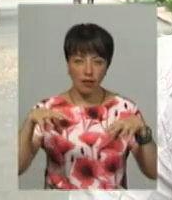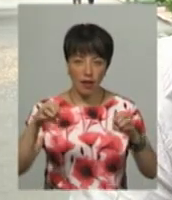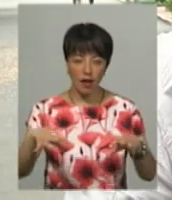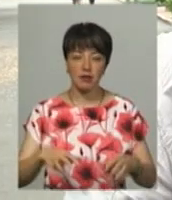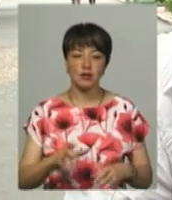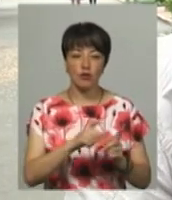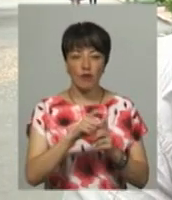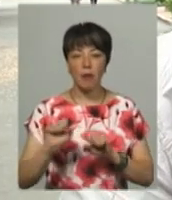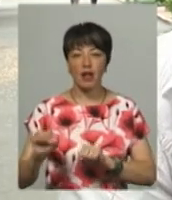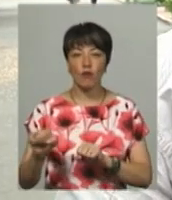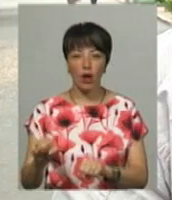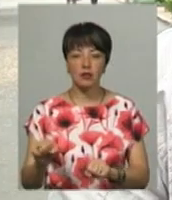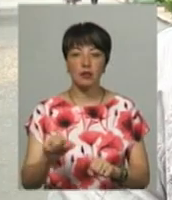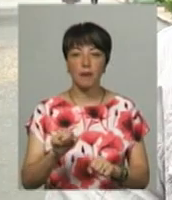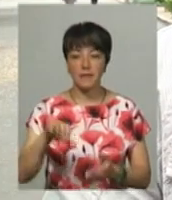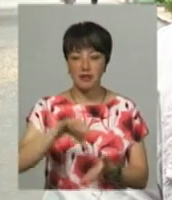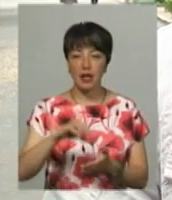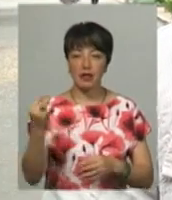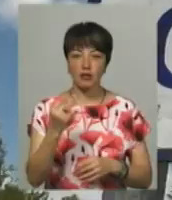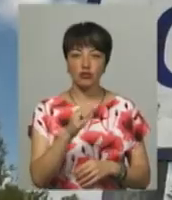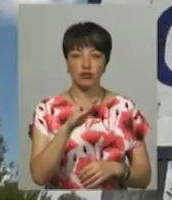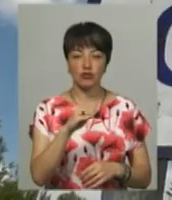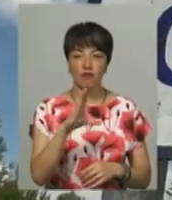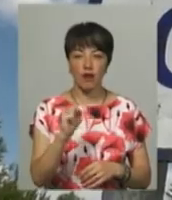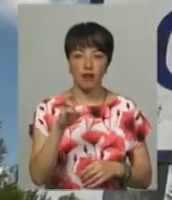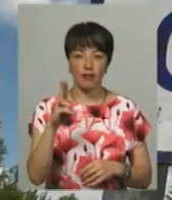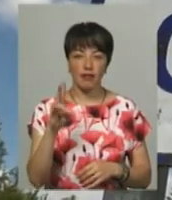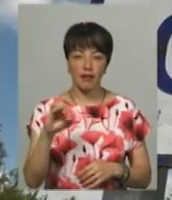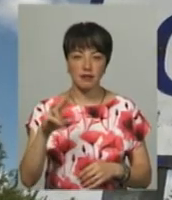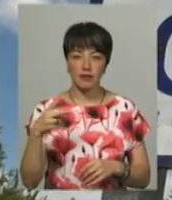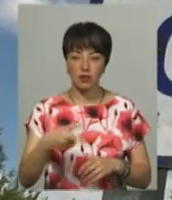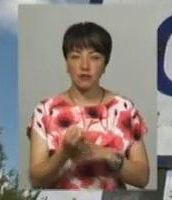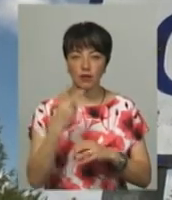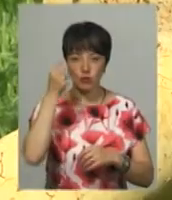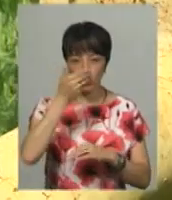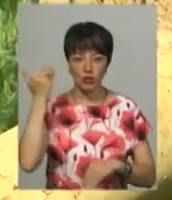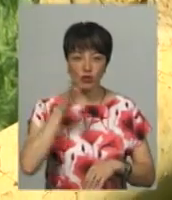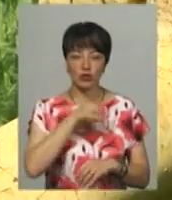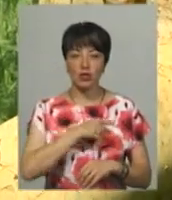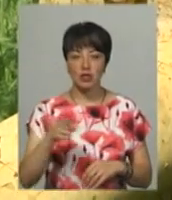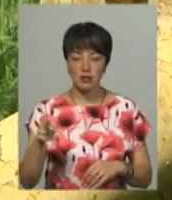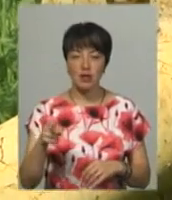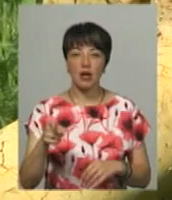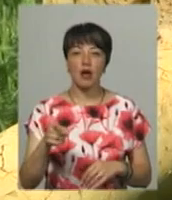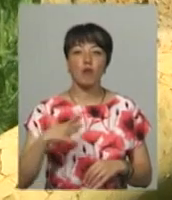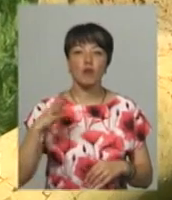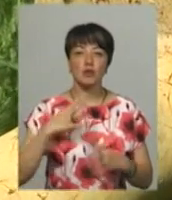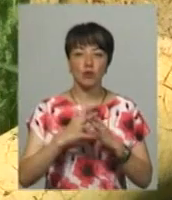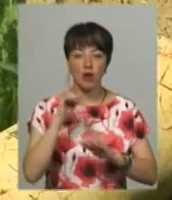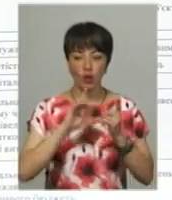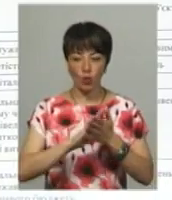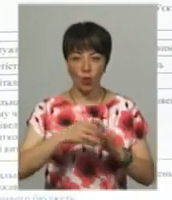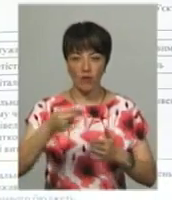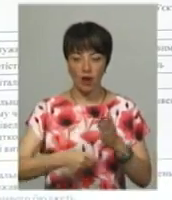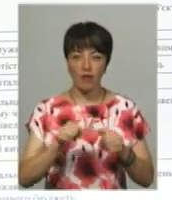словами адвоката Андрія Місяця, котрий представляє інтереси Жванецької ОТГ, у 2011 році на той час ще Сокільська сільрада уклала договір з «Нафтогазом»